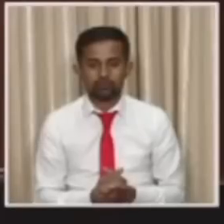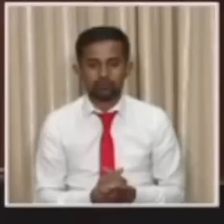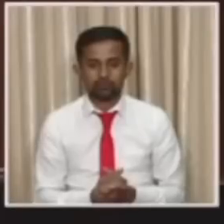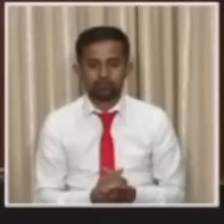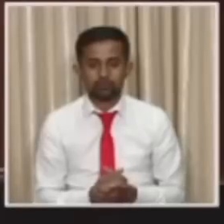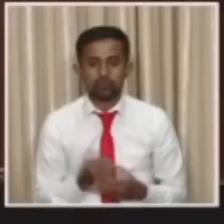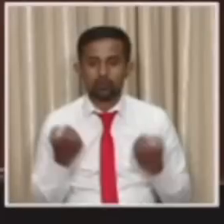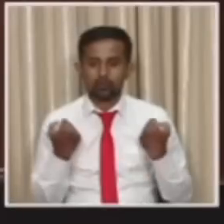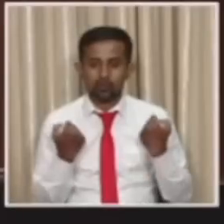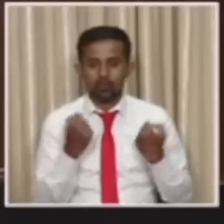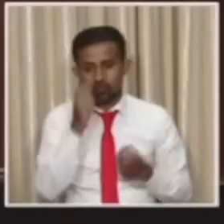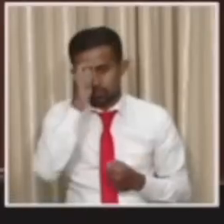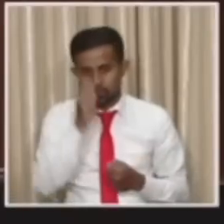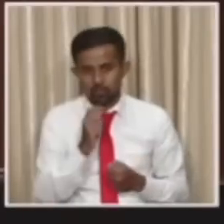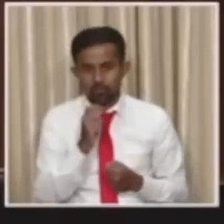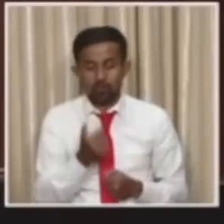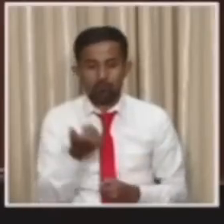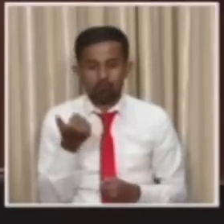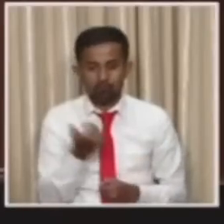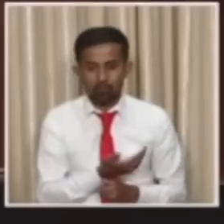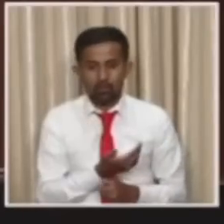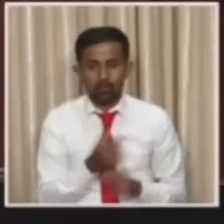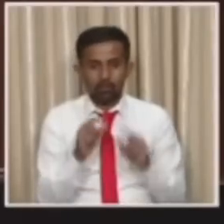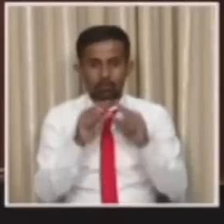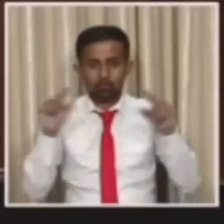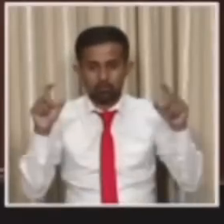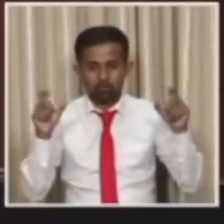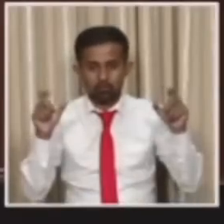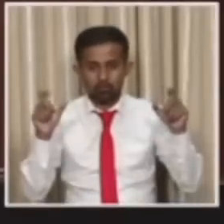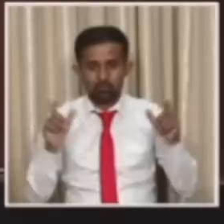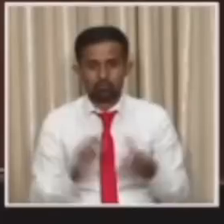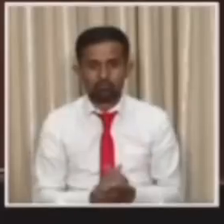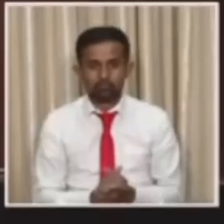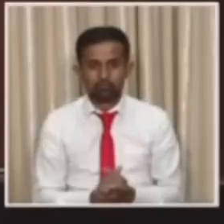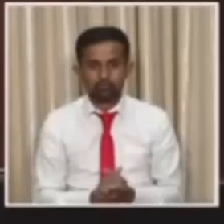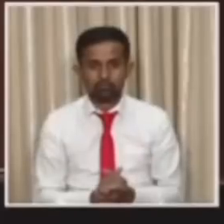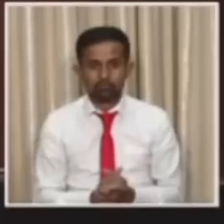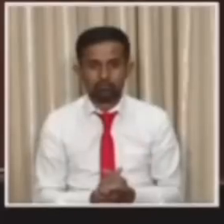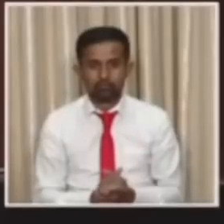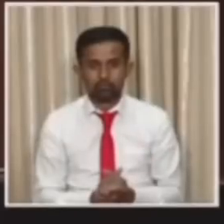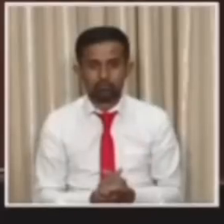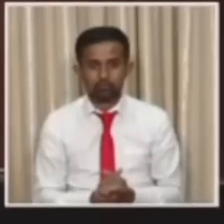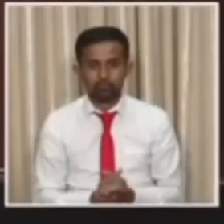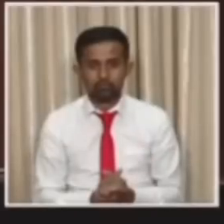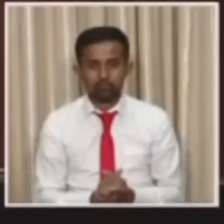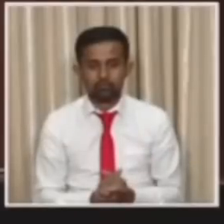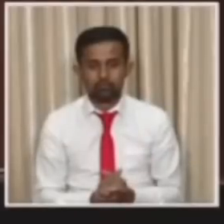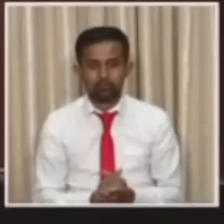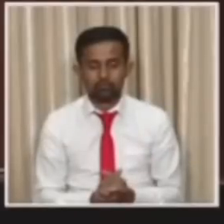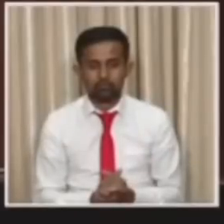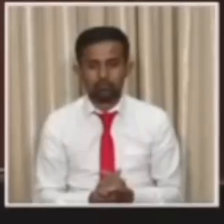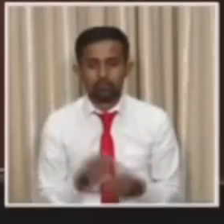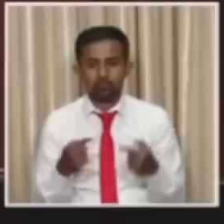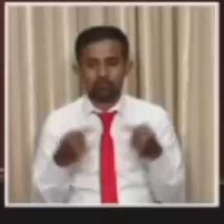යාරු සභාපතිතුමනි ඉතා වැදගත් මාතෘකාව පිළිබඳ කියන්න මතෝ පොයින්ට් ෆෝඩ් එක කියන්න ගැන විපක්ෂයට